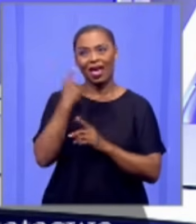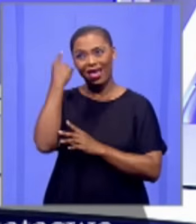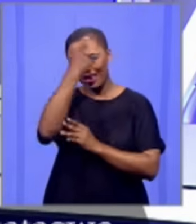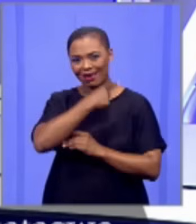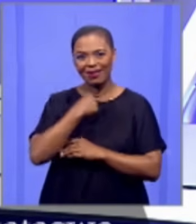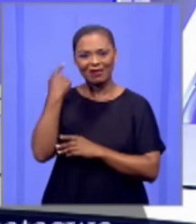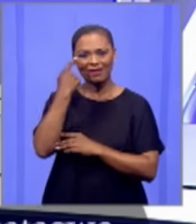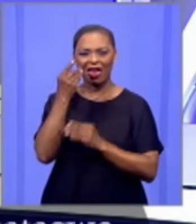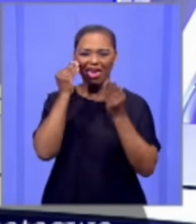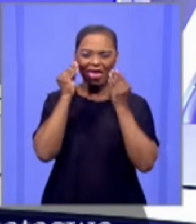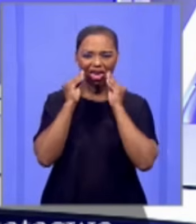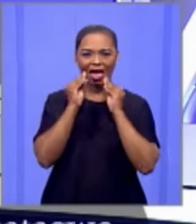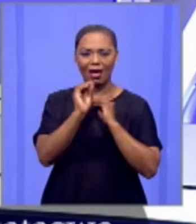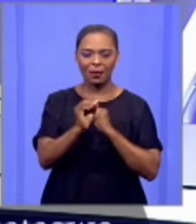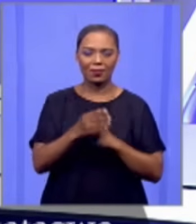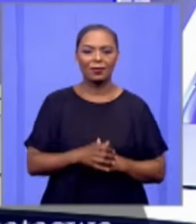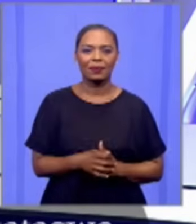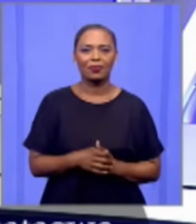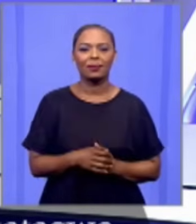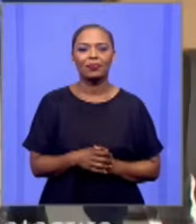ka sekgomaretši.